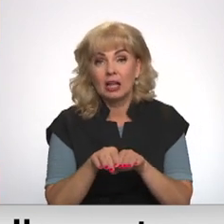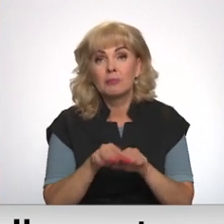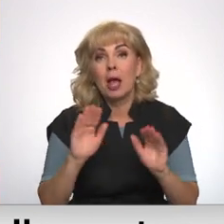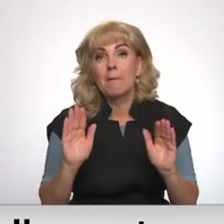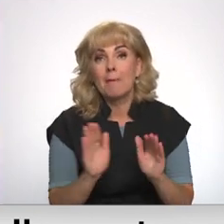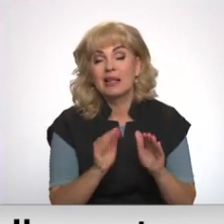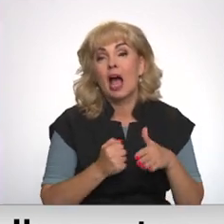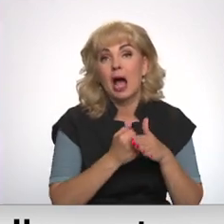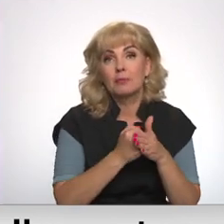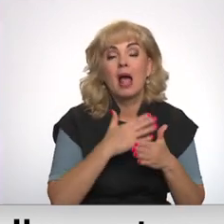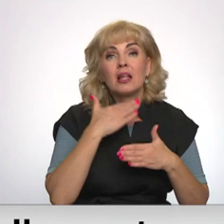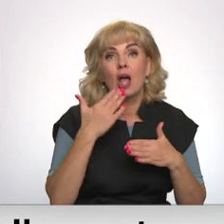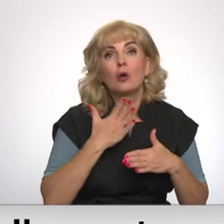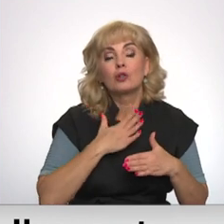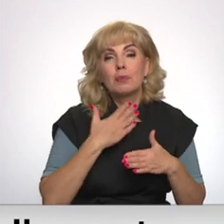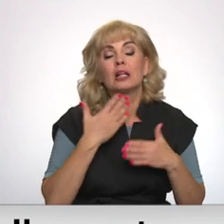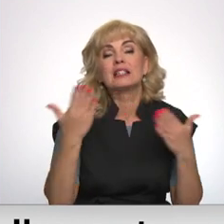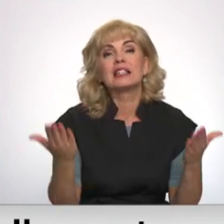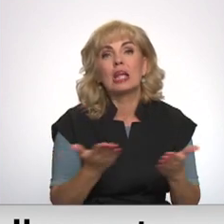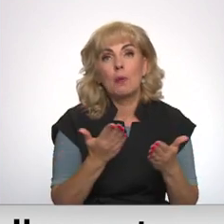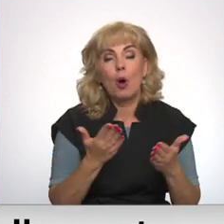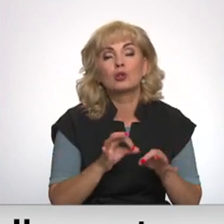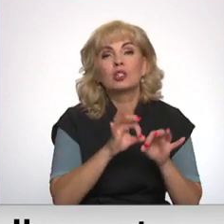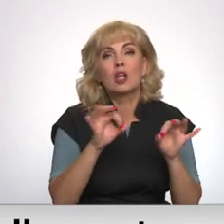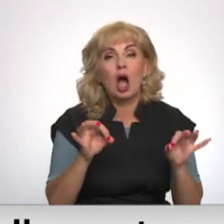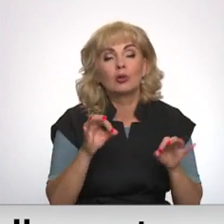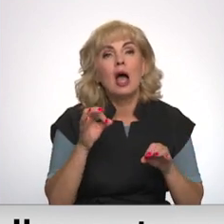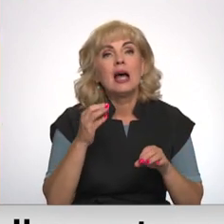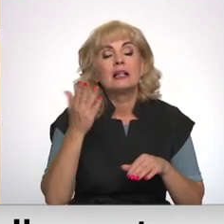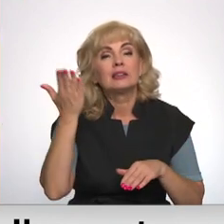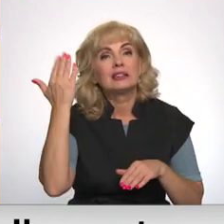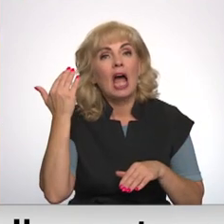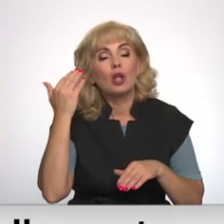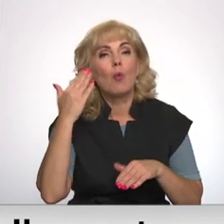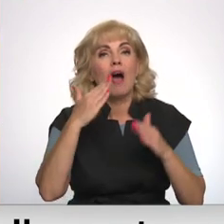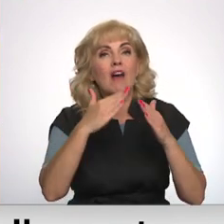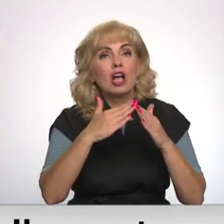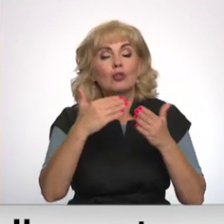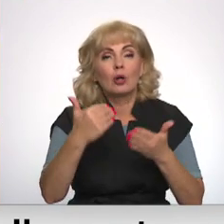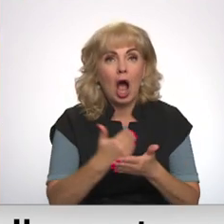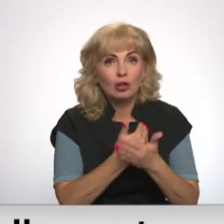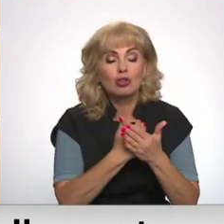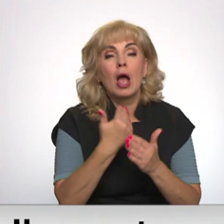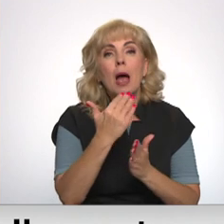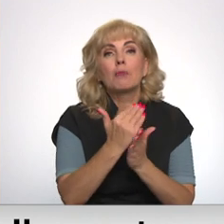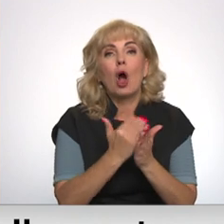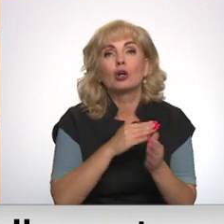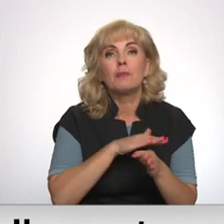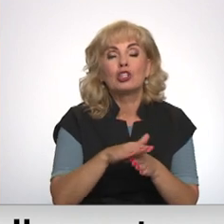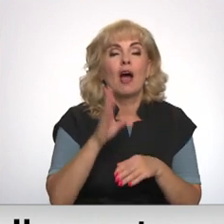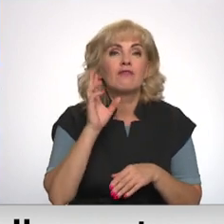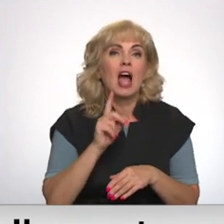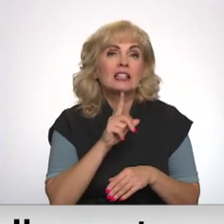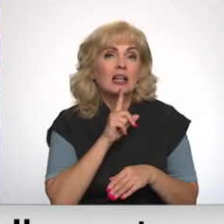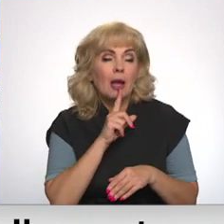nelielais atbalsts daudziem bijis labs stimuls, lai ķertos klāt senu ēku atjaunošanai, jo kopš atbalsta programmas īstenošanas Vecliepājā